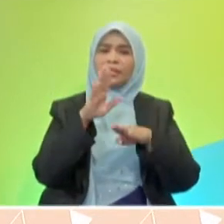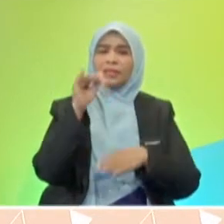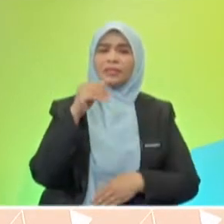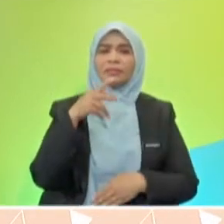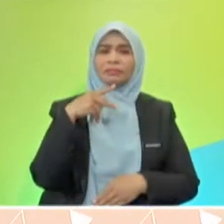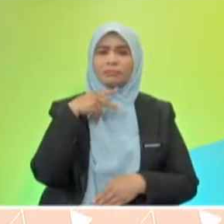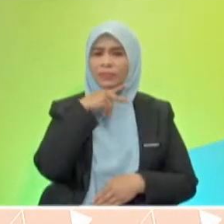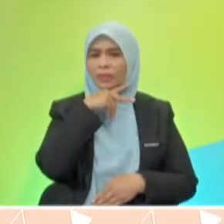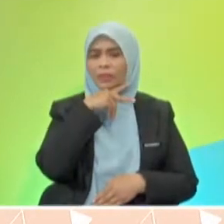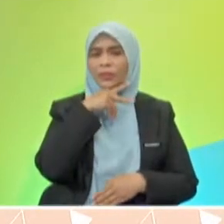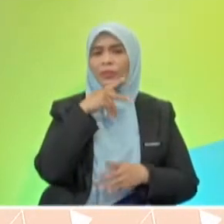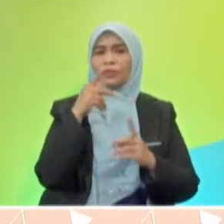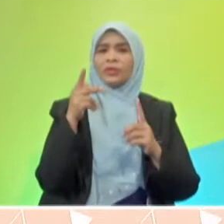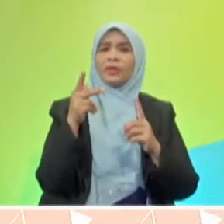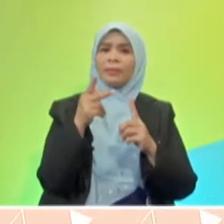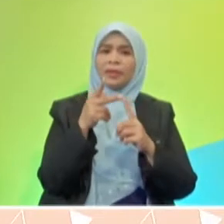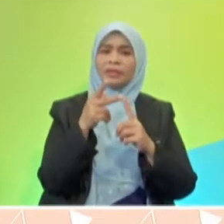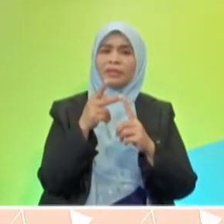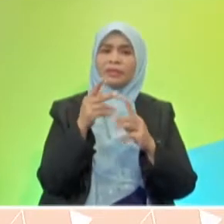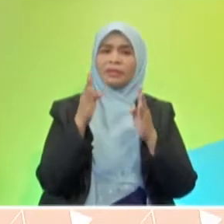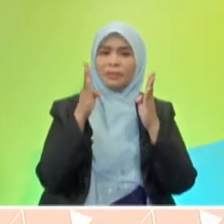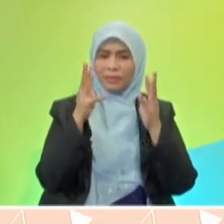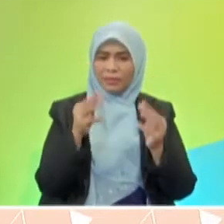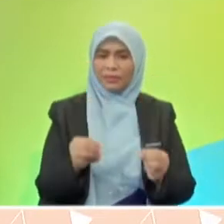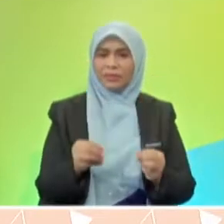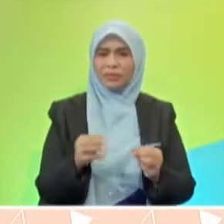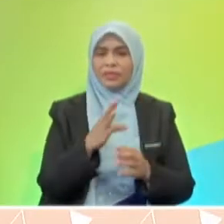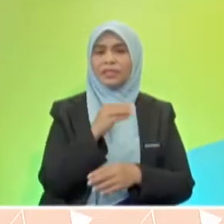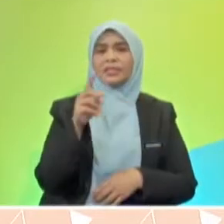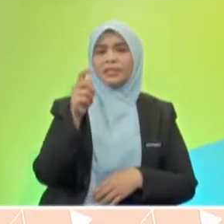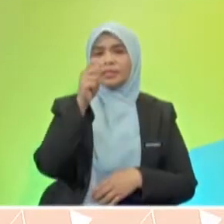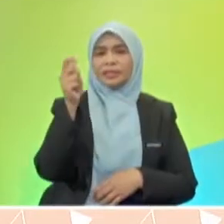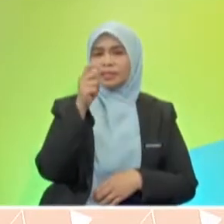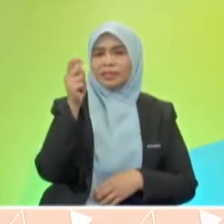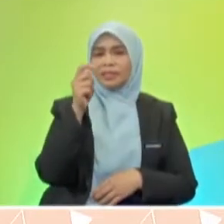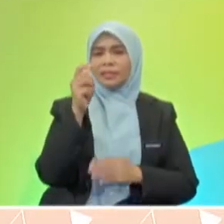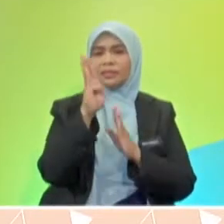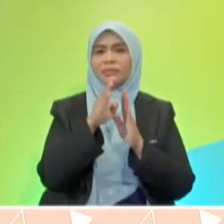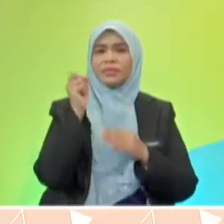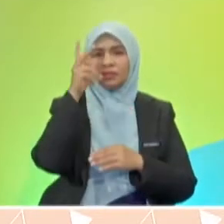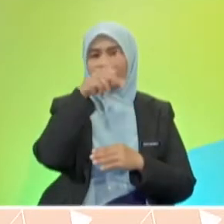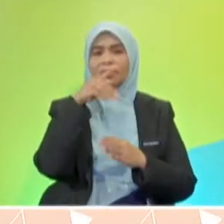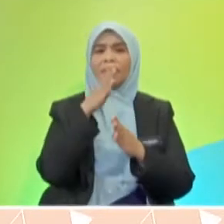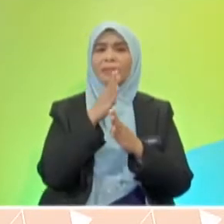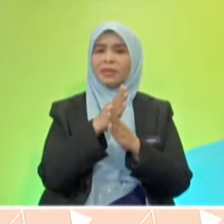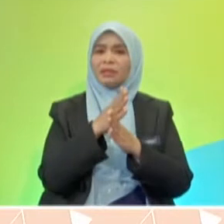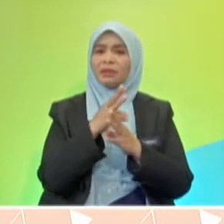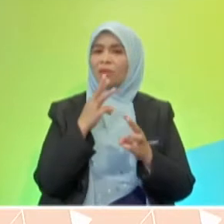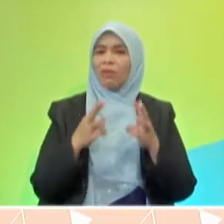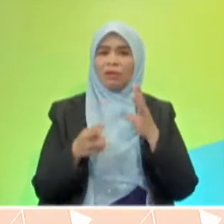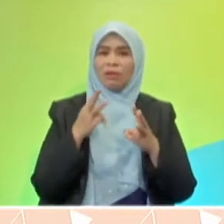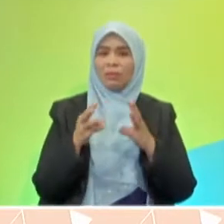eh umatnya dan ah sentiasa bersikap benang walaupun bergurau eh dan benda dalam satu